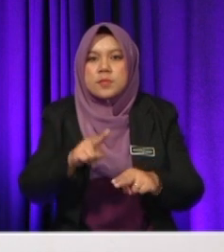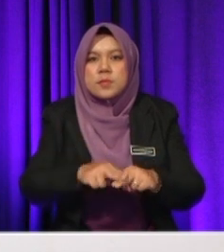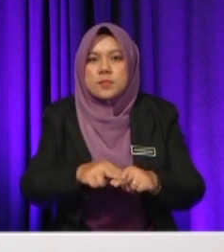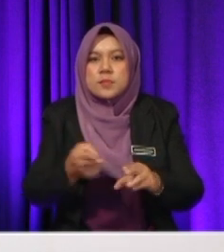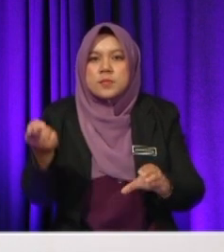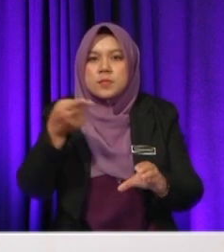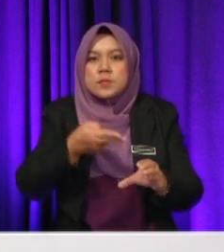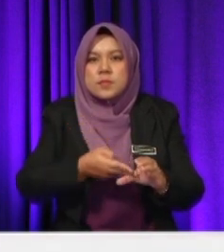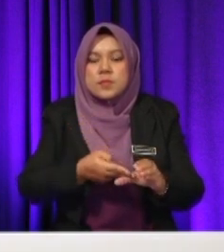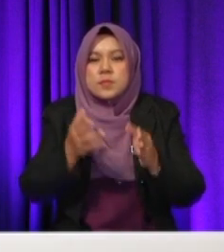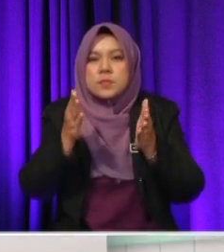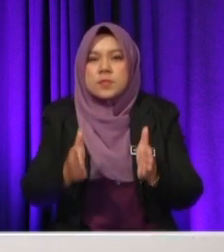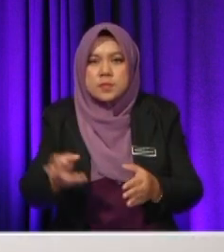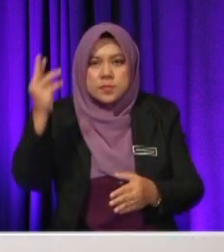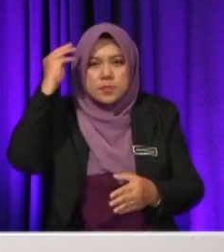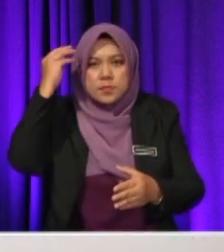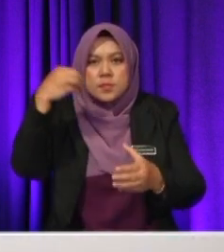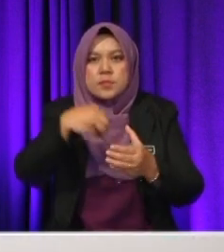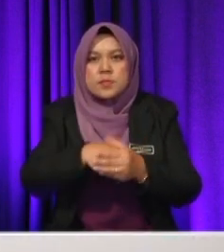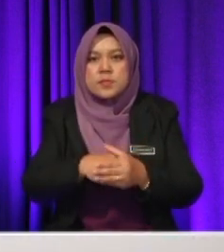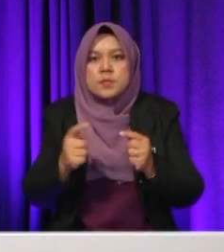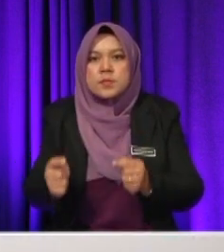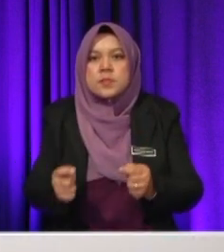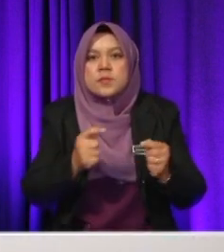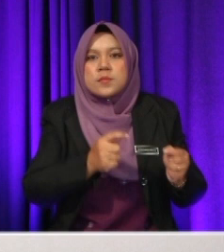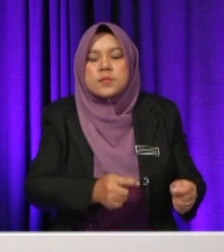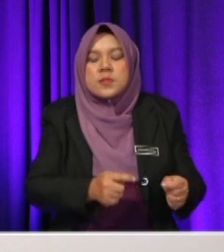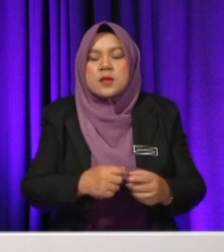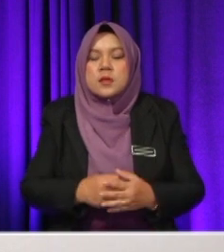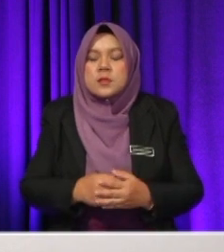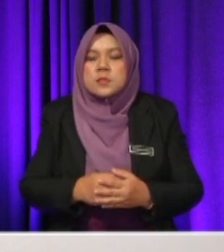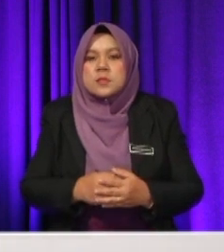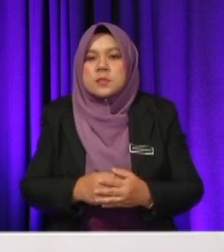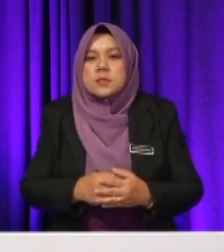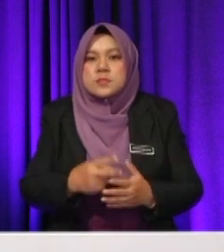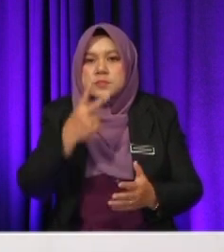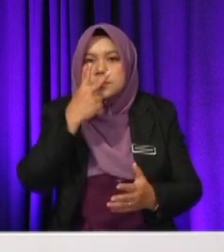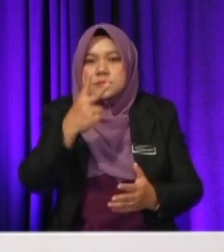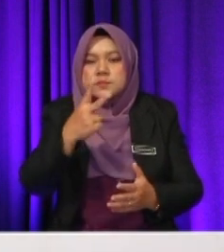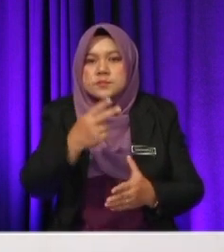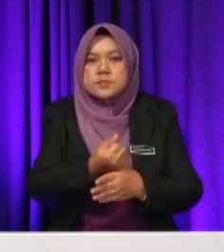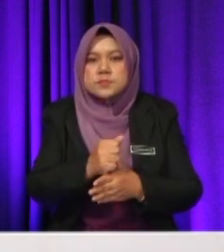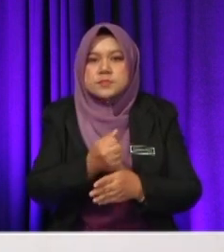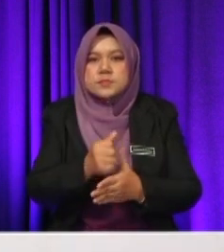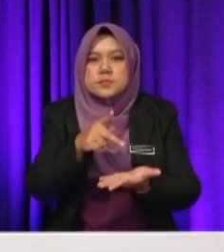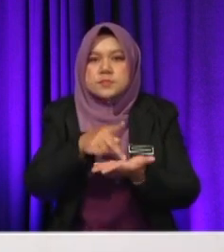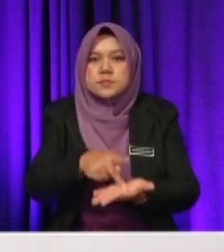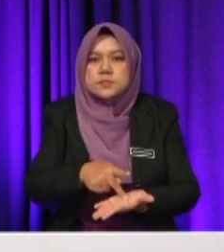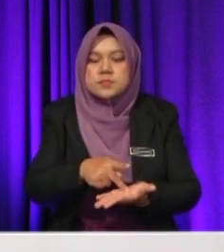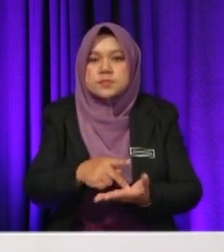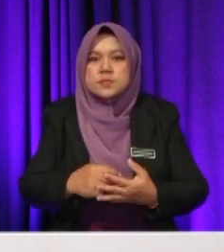penglibatan orang Melayu dalam bidang petakbiran awam Oke dan ciri khasnya antara kesan